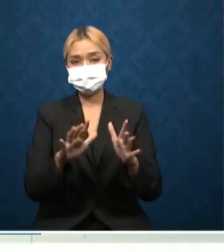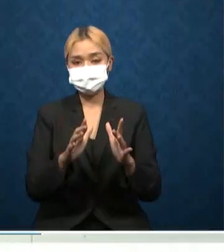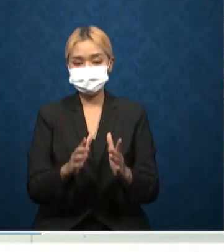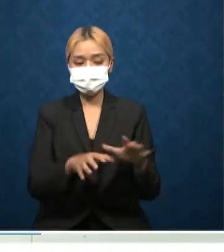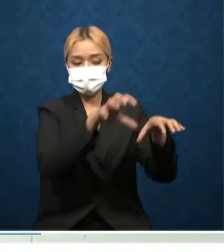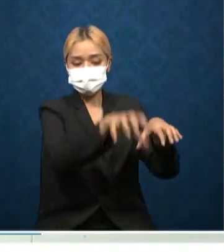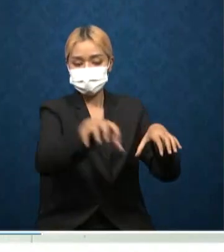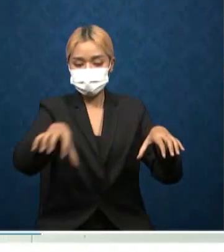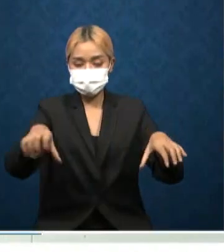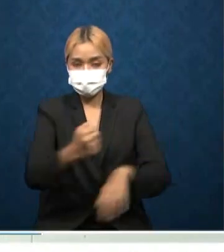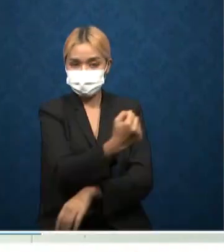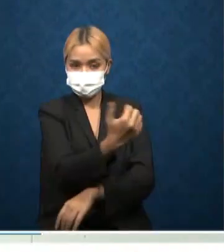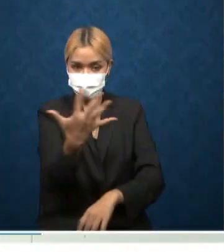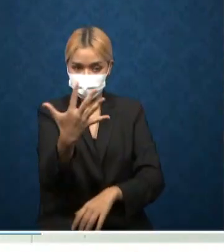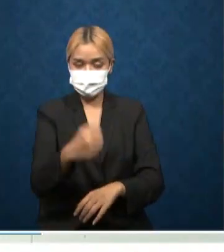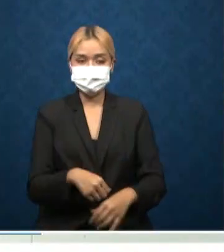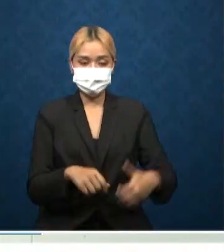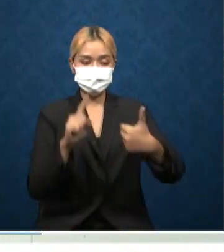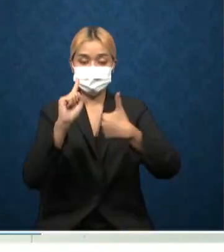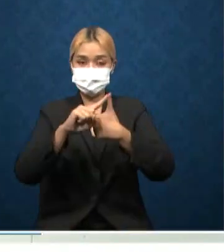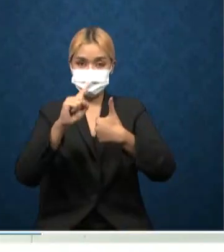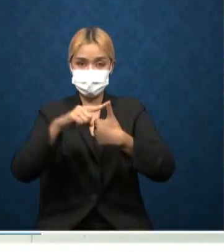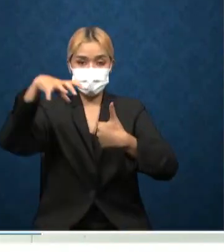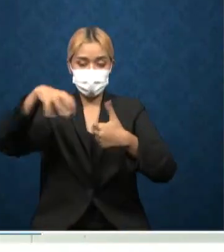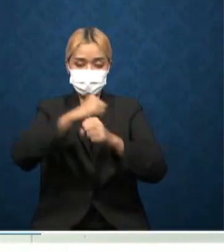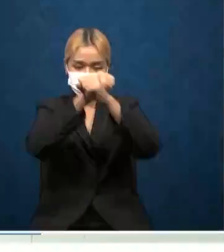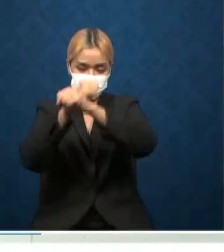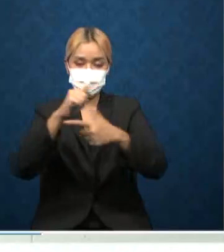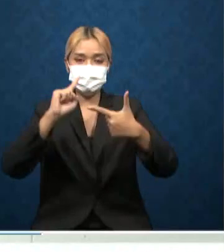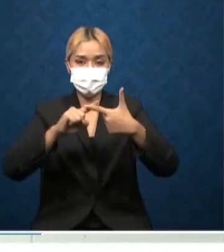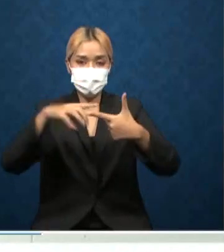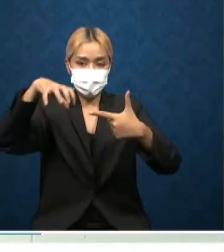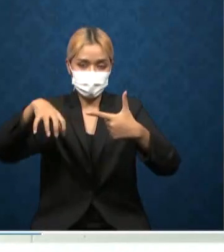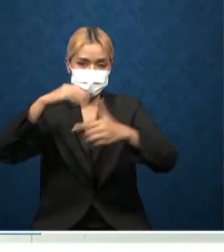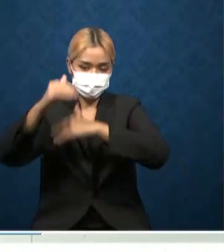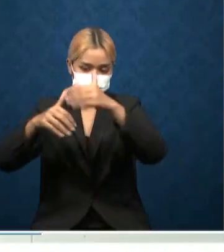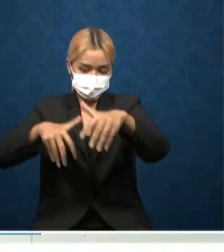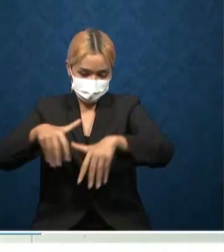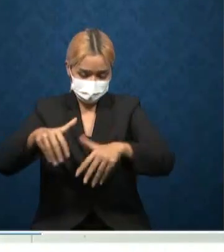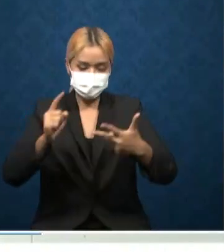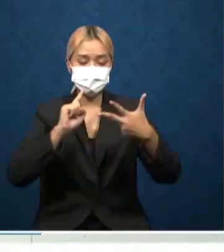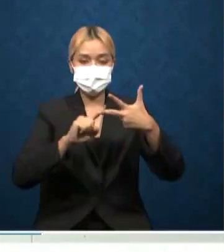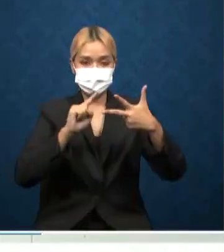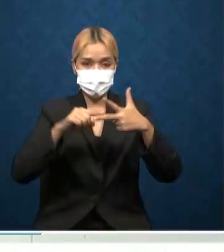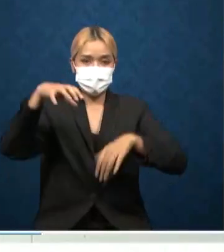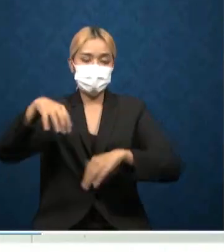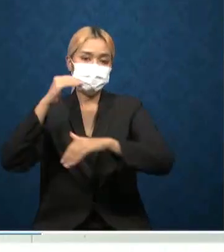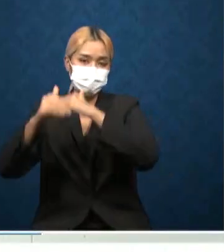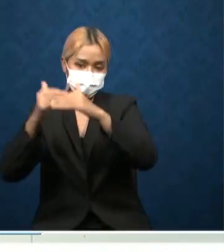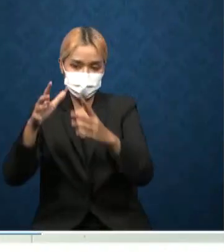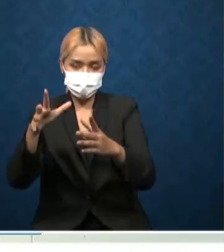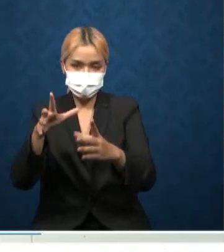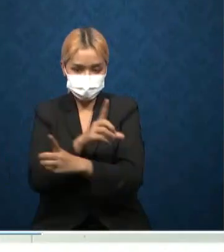5หน่วยงานประกอบด้วยกรมการปกครองกรมส่งเสริมการปกครองท้องถิ่นกรมพัฒนาชุมชน